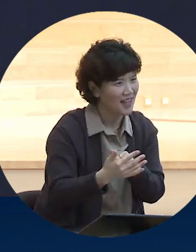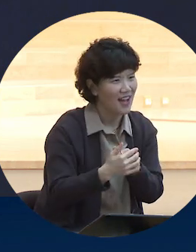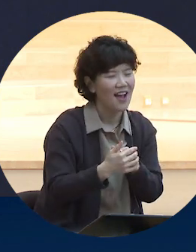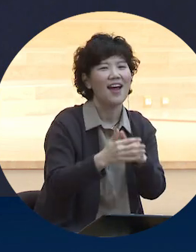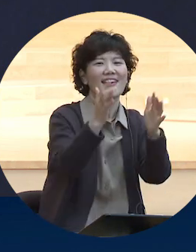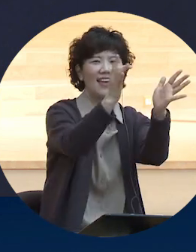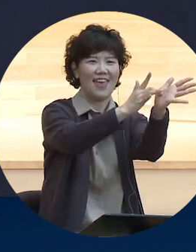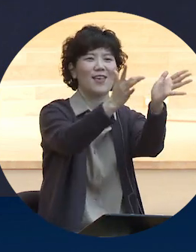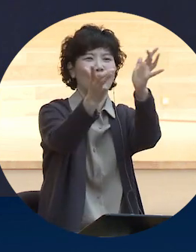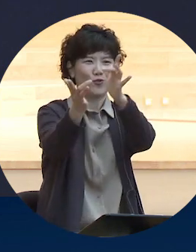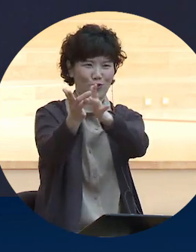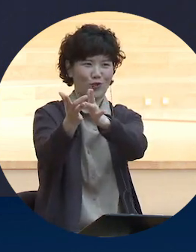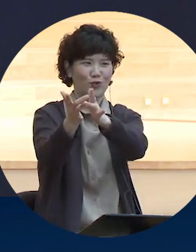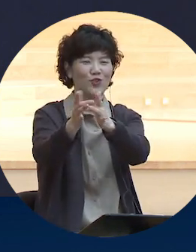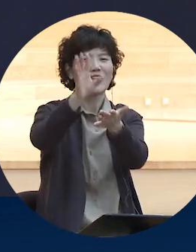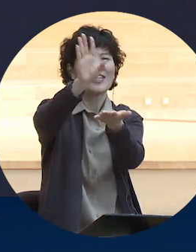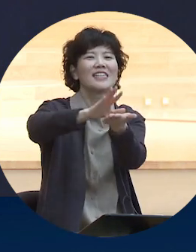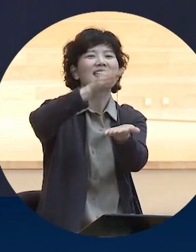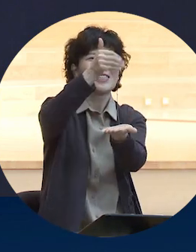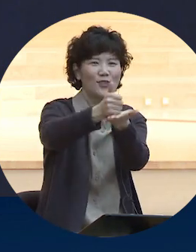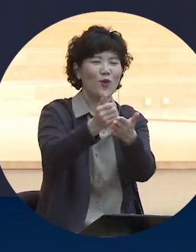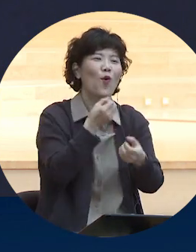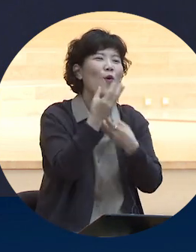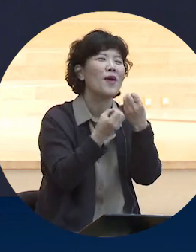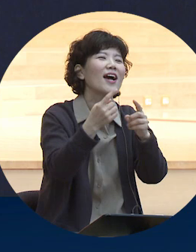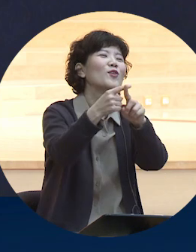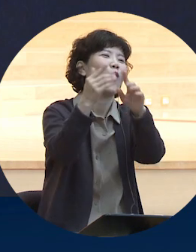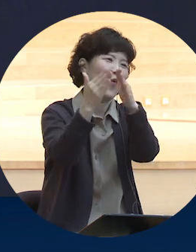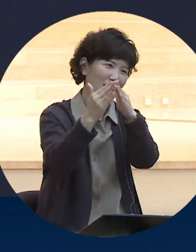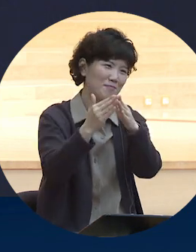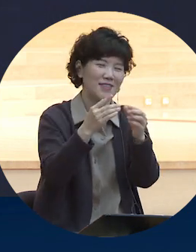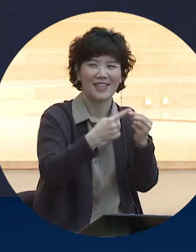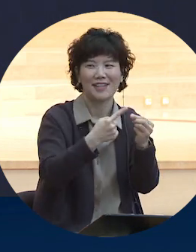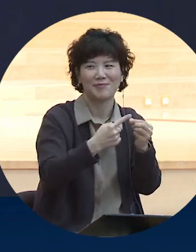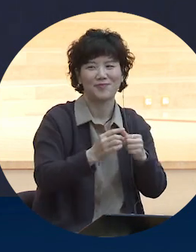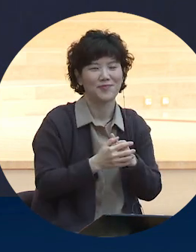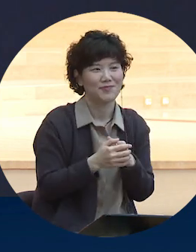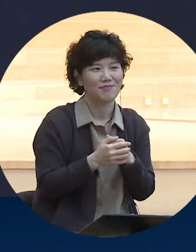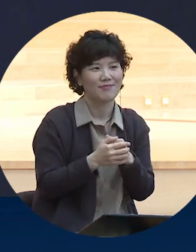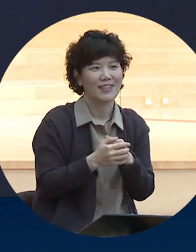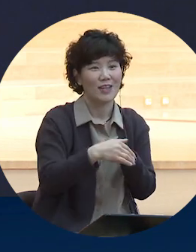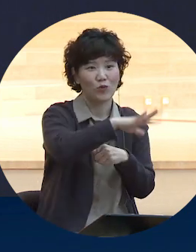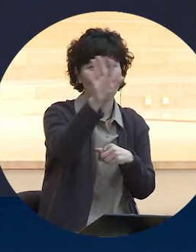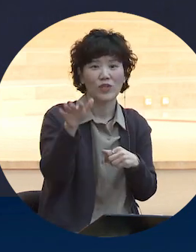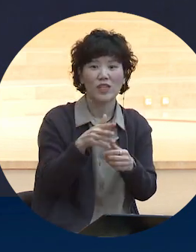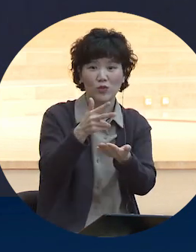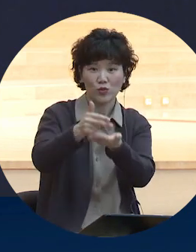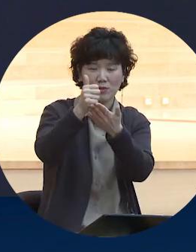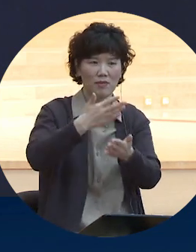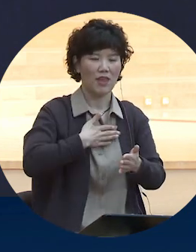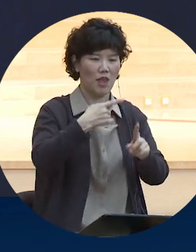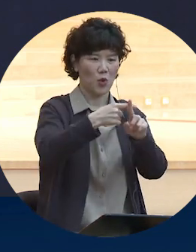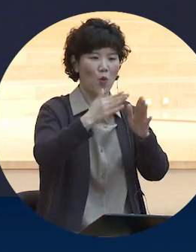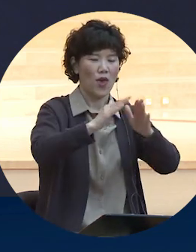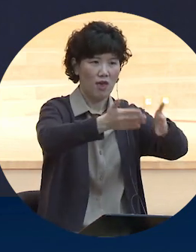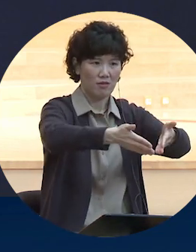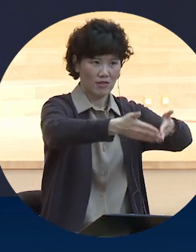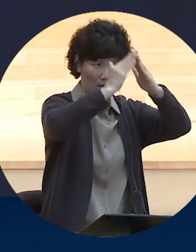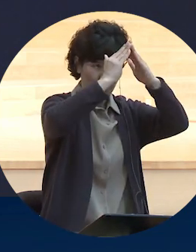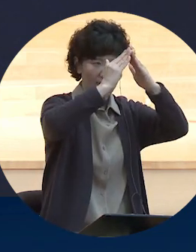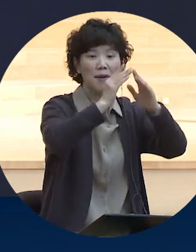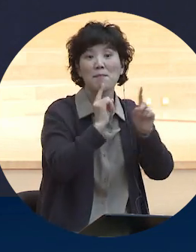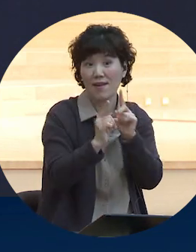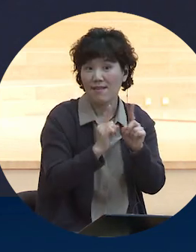예수를 그리스도로 고백하는 교회. 여러분 먼저 우리 주님이 내 교회를 세운다라고